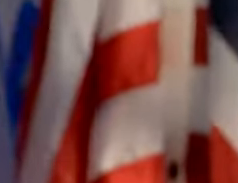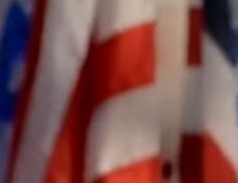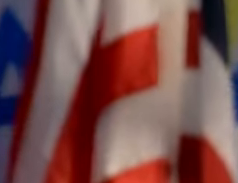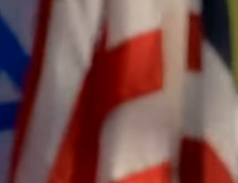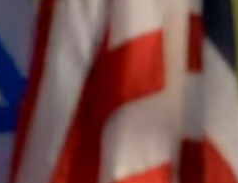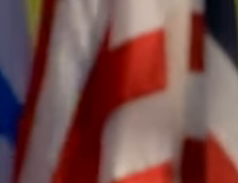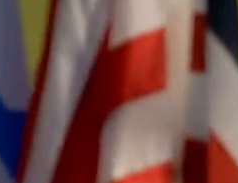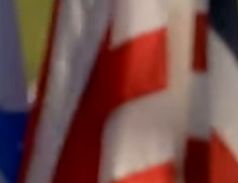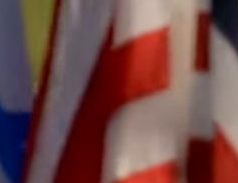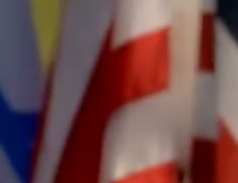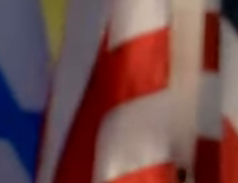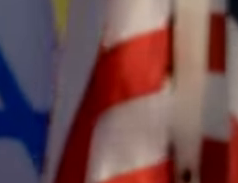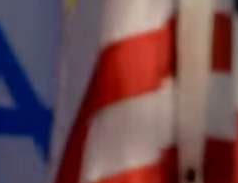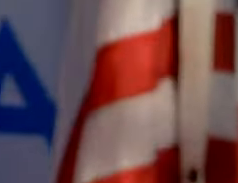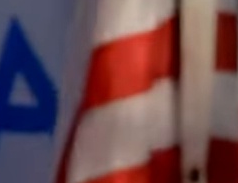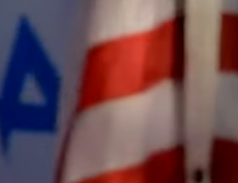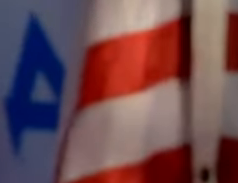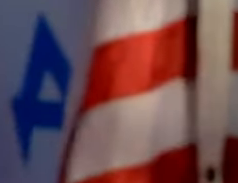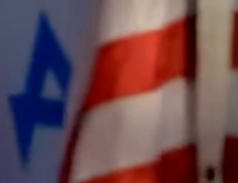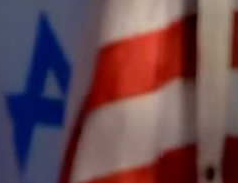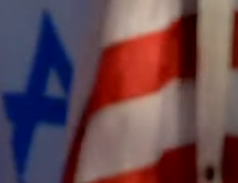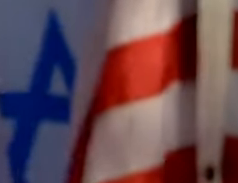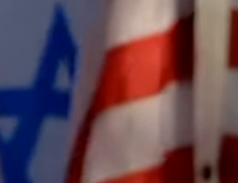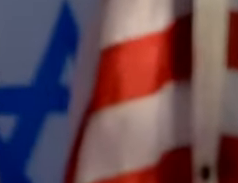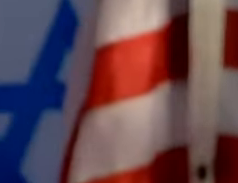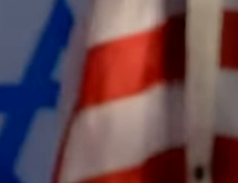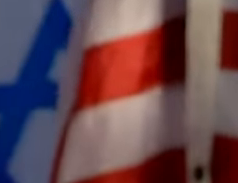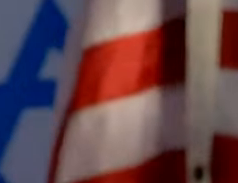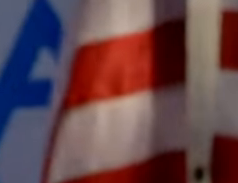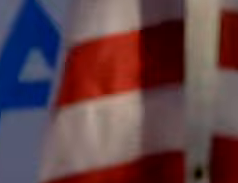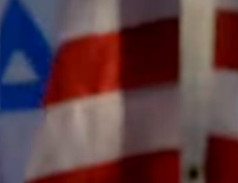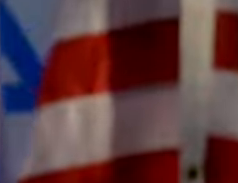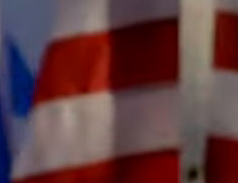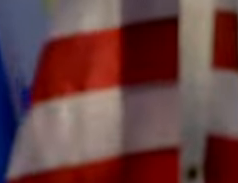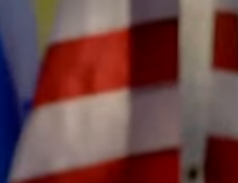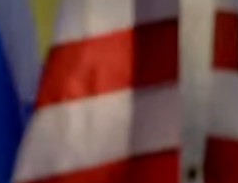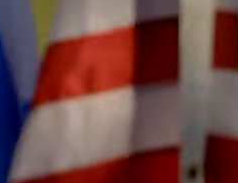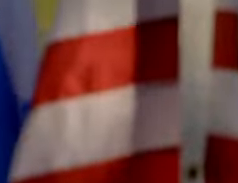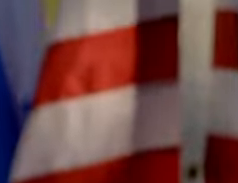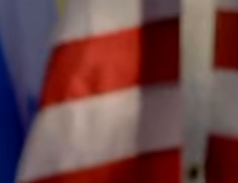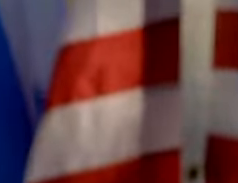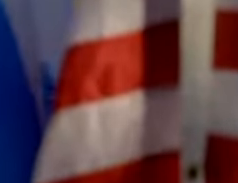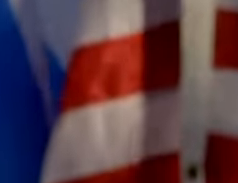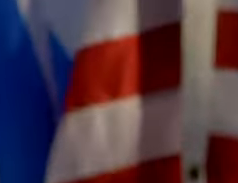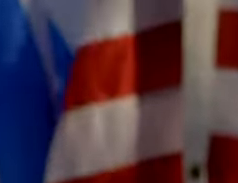יומם השמש לא יקקה וירח בלילה.